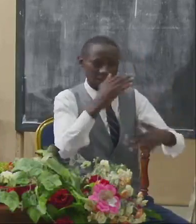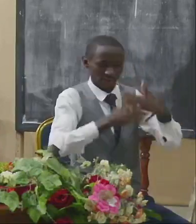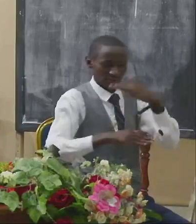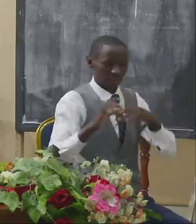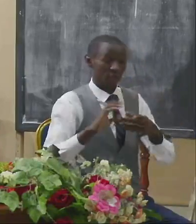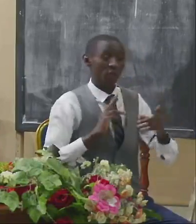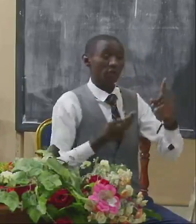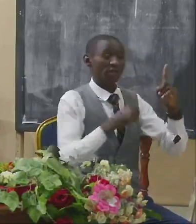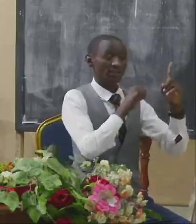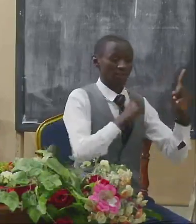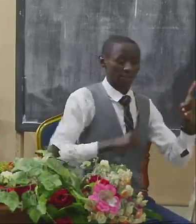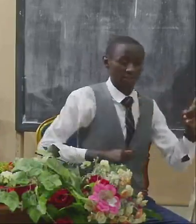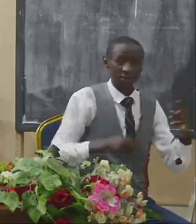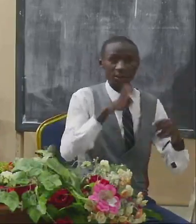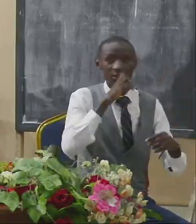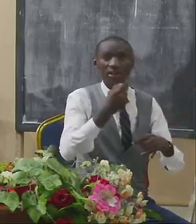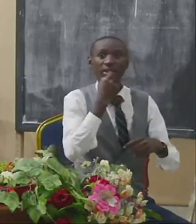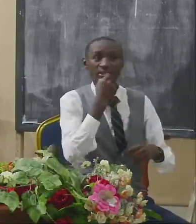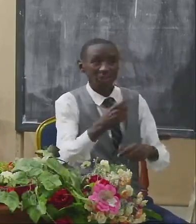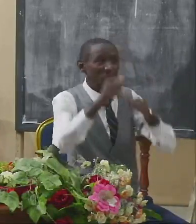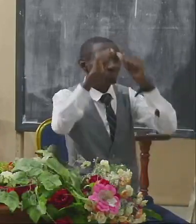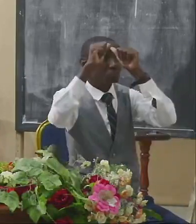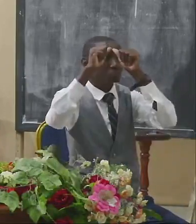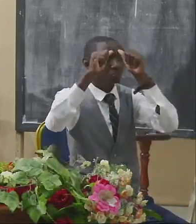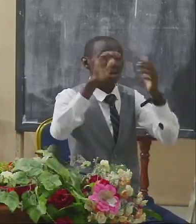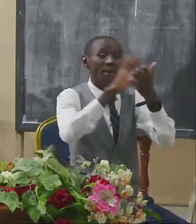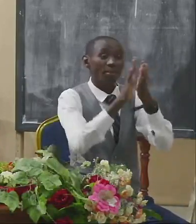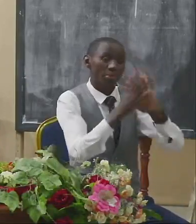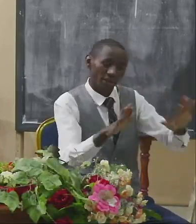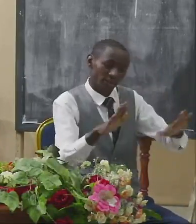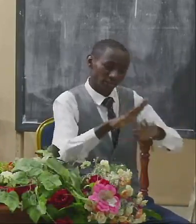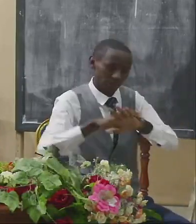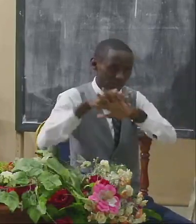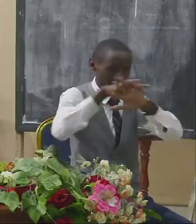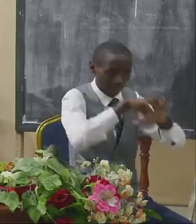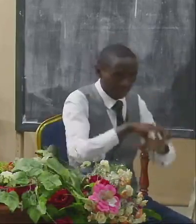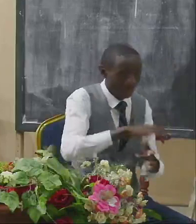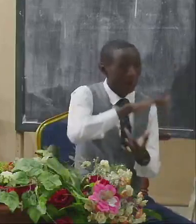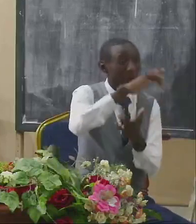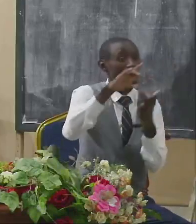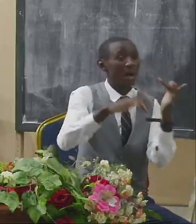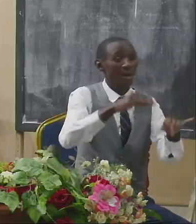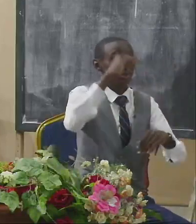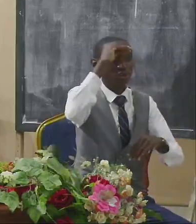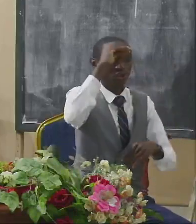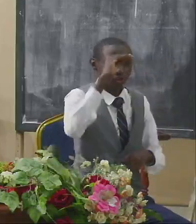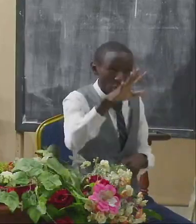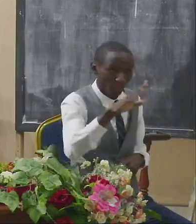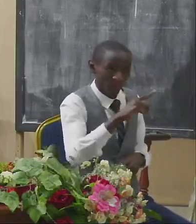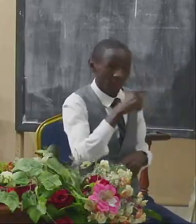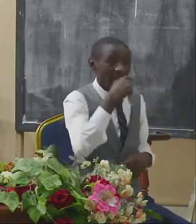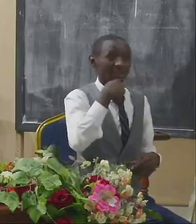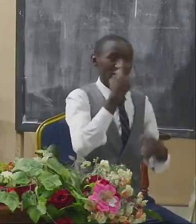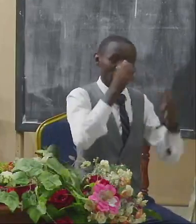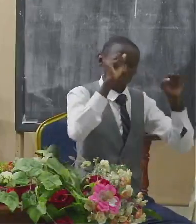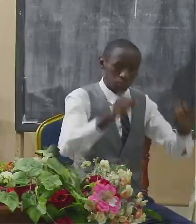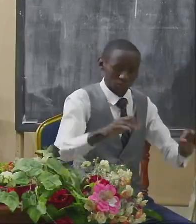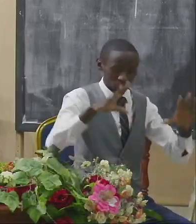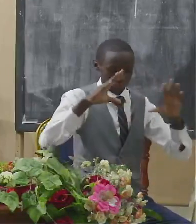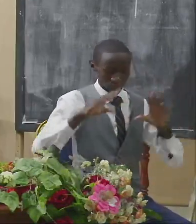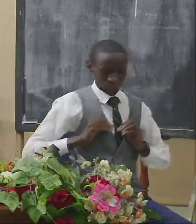malaika walikuja kwa kuzaliwa kwa Bwana wakasema amani duniani. Parmi les hommes. Katikati ya watu